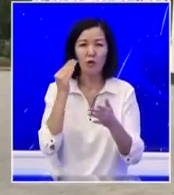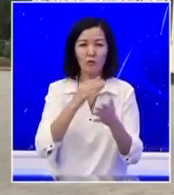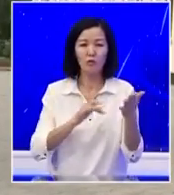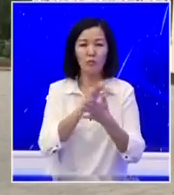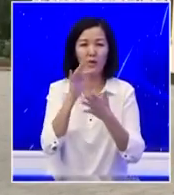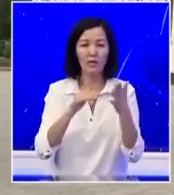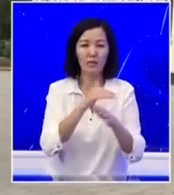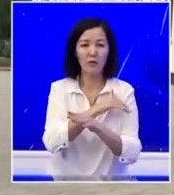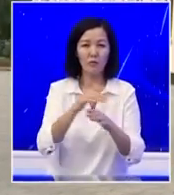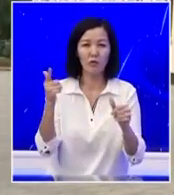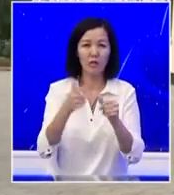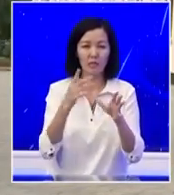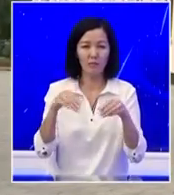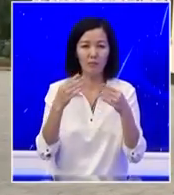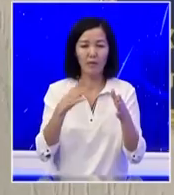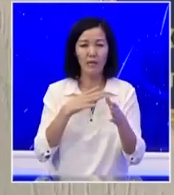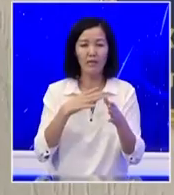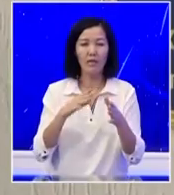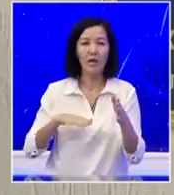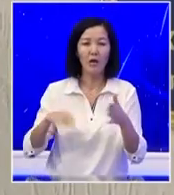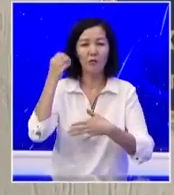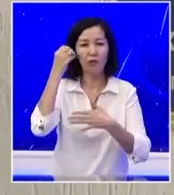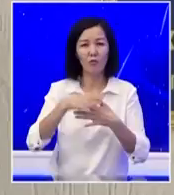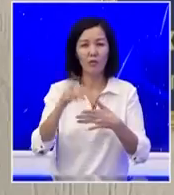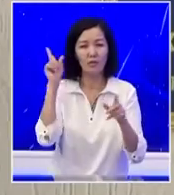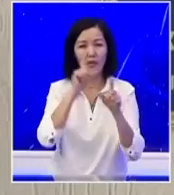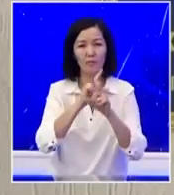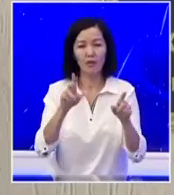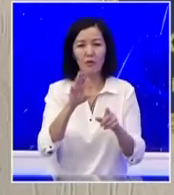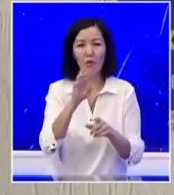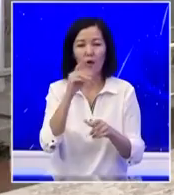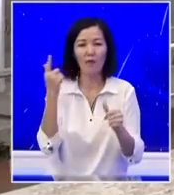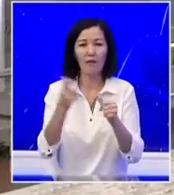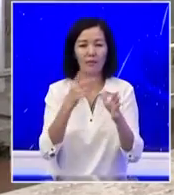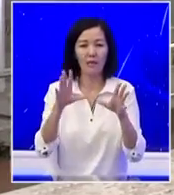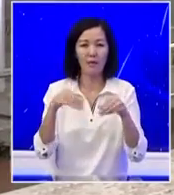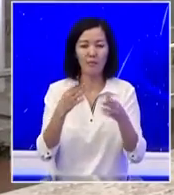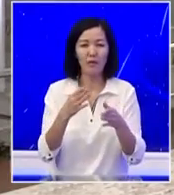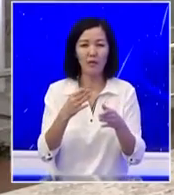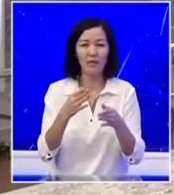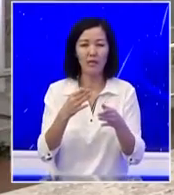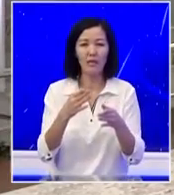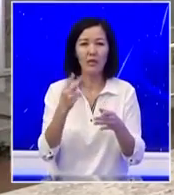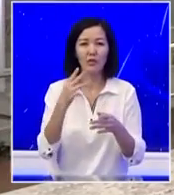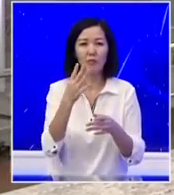қаласындағы көшеге есімі берілген. Ал аудан орталығындағы мектептің Кемел Тоқаев атымен аталып келе жатқанына